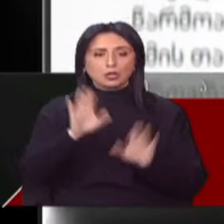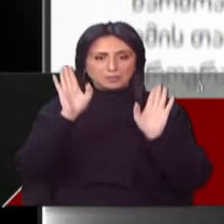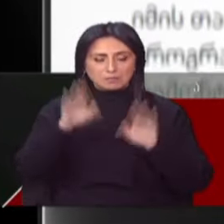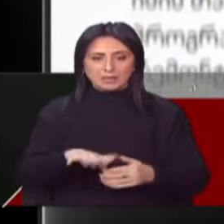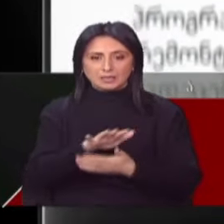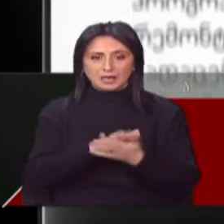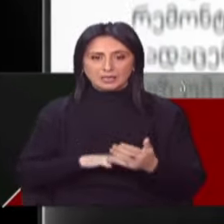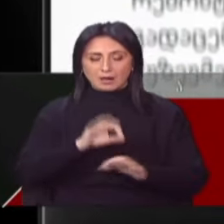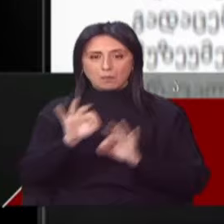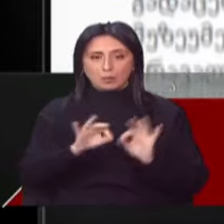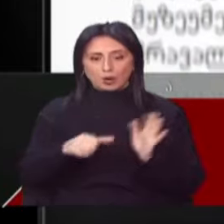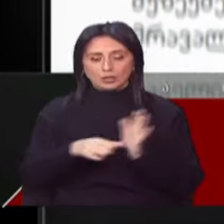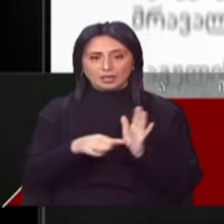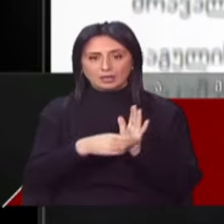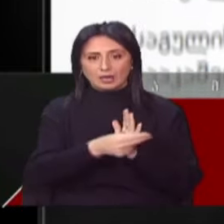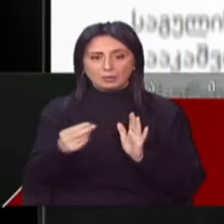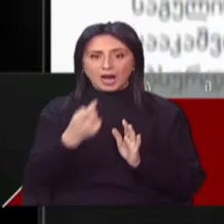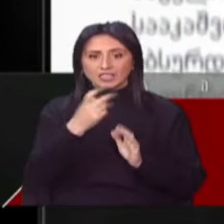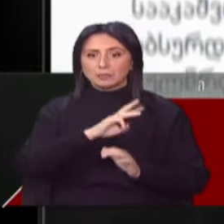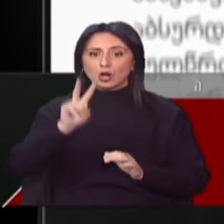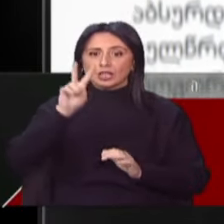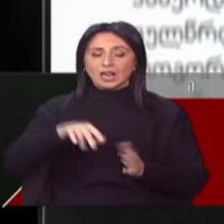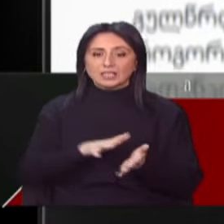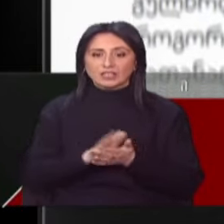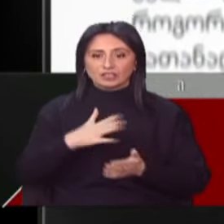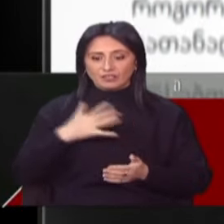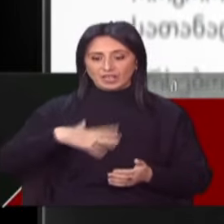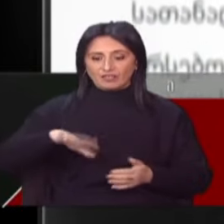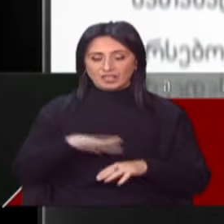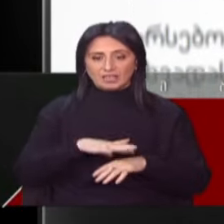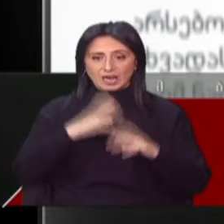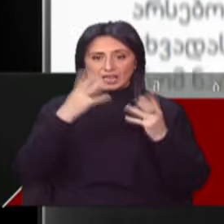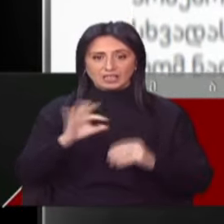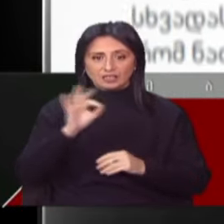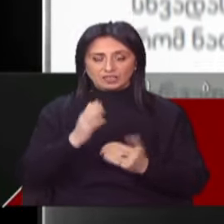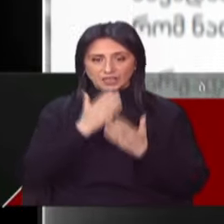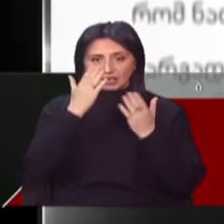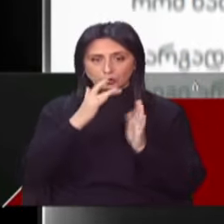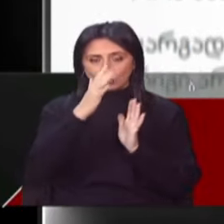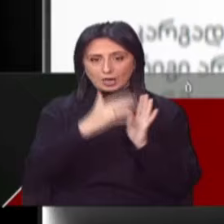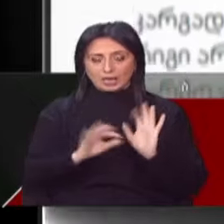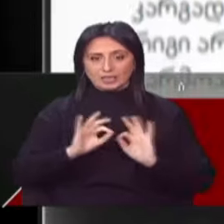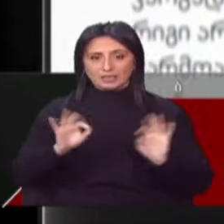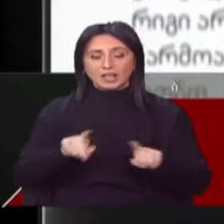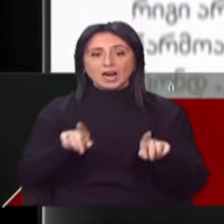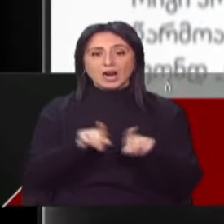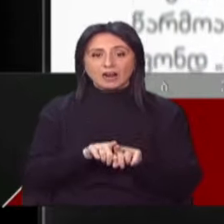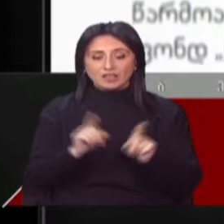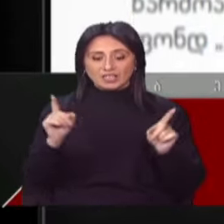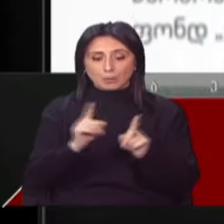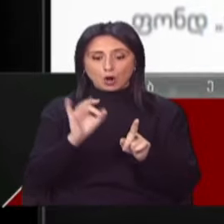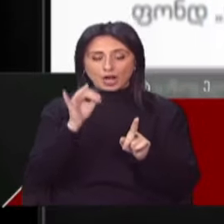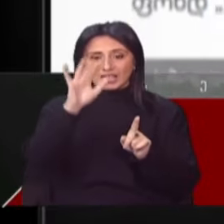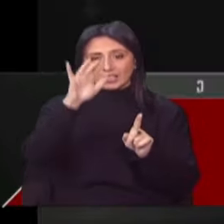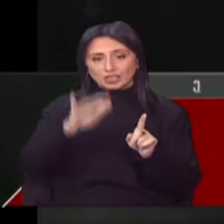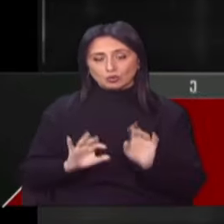დღესაც აგრძელებს პროექტებს და ასეულობით მილიონ ლარს ხარჯავს ჩვენი ქვეყნის საკეთილდღეოდ. Კითხულობთ განცხადებაში, სადაც ასევე მოკლე